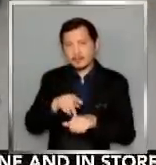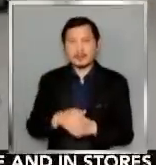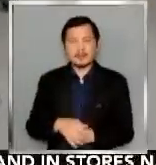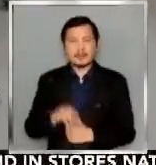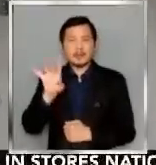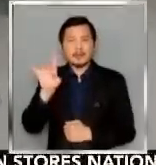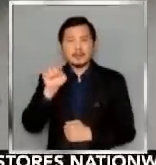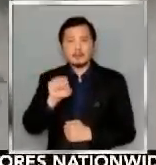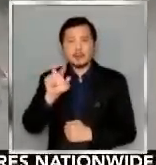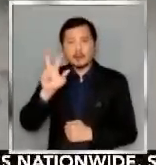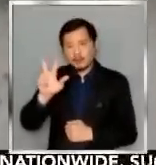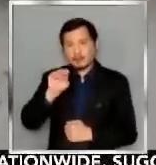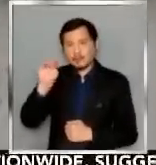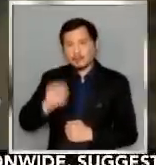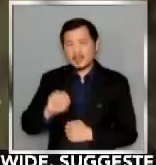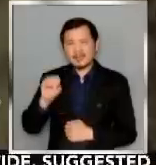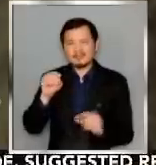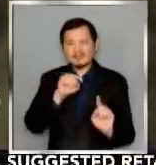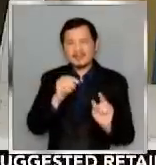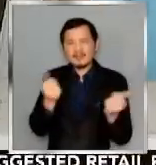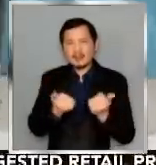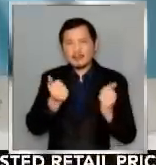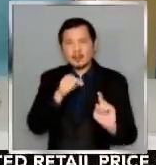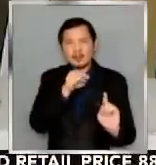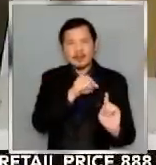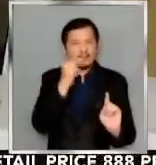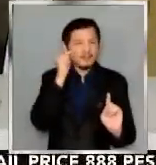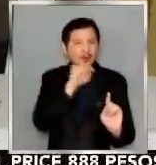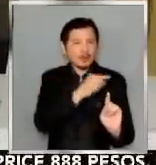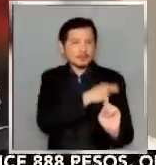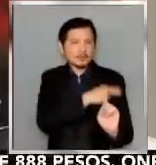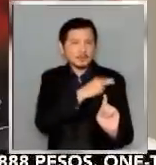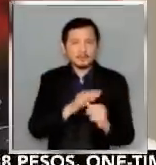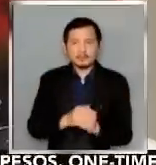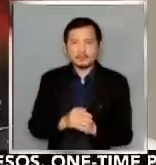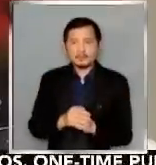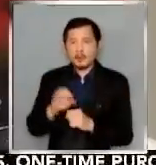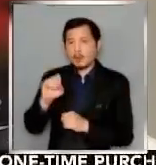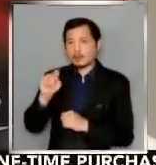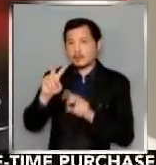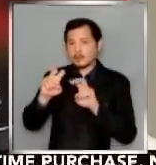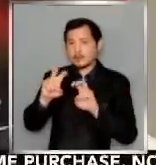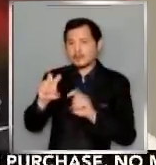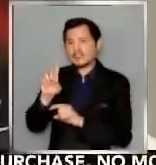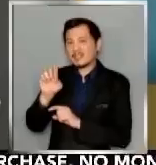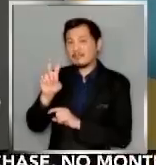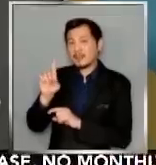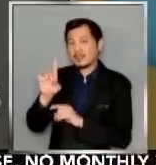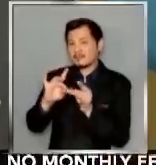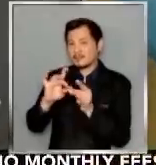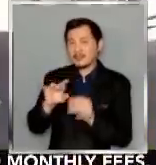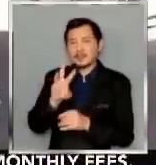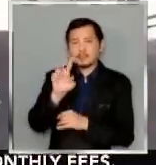rin ang occupancy rate ng mga ospital kahapon. Sa tala ni OCDA Research Fellow Dr. Guido David, 6.6% na ang positivity rate